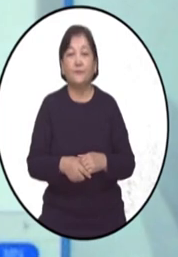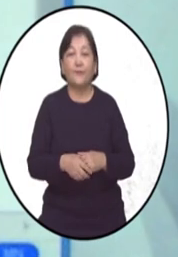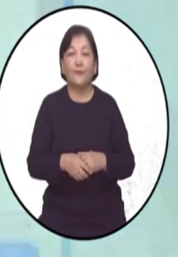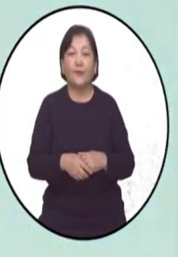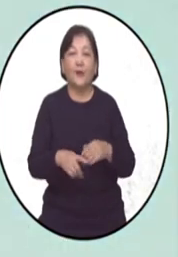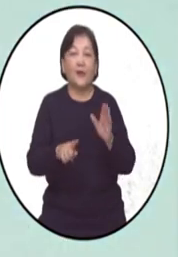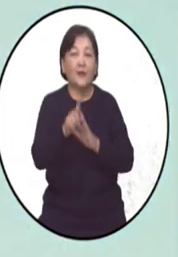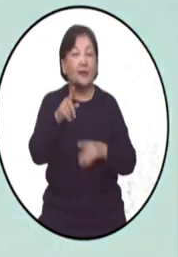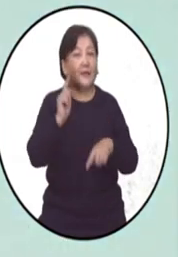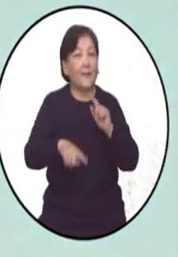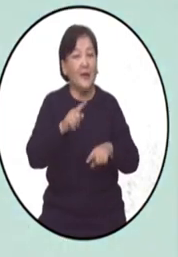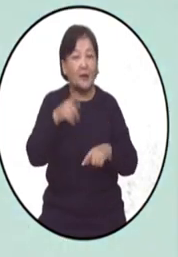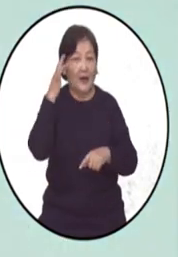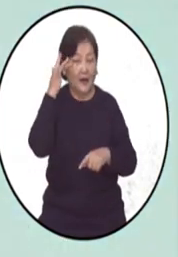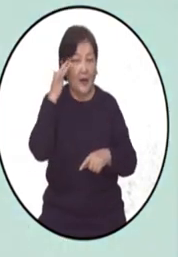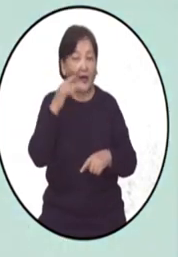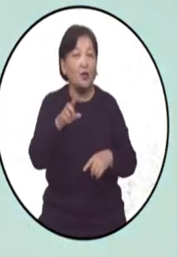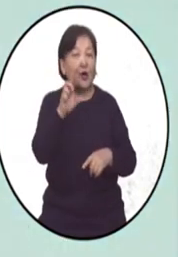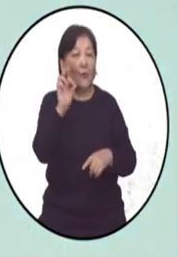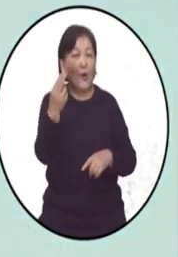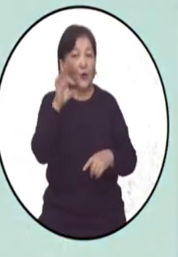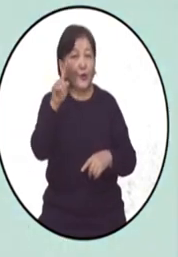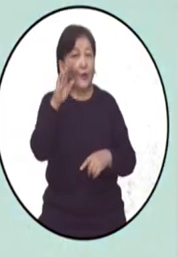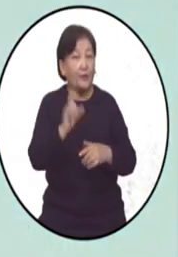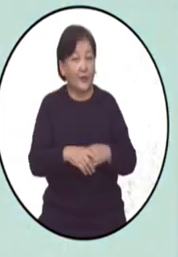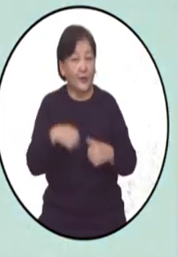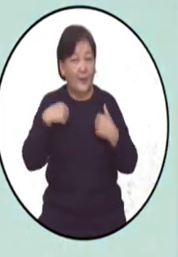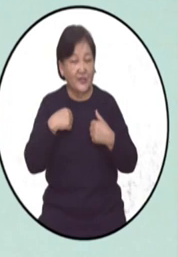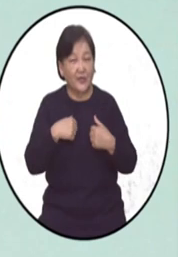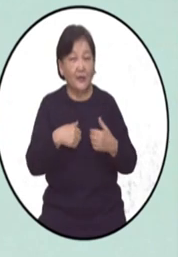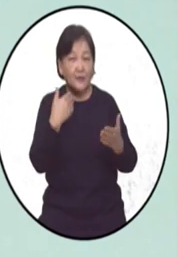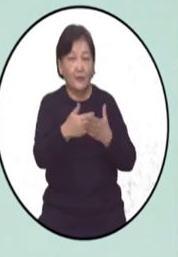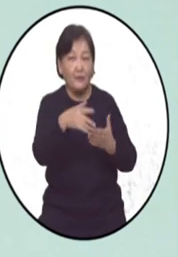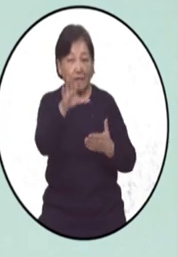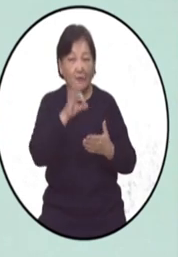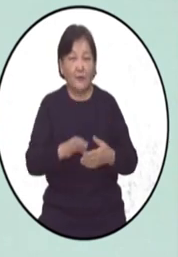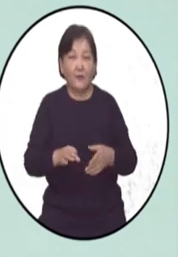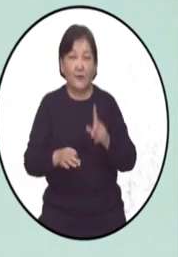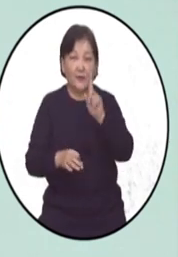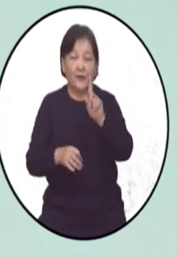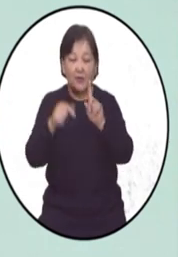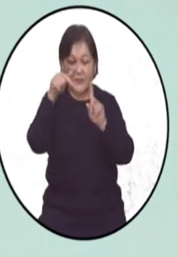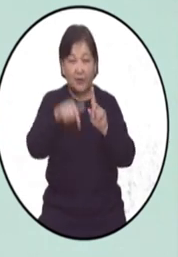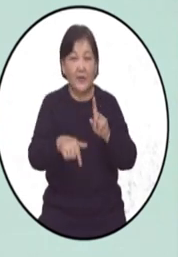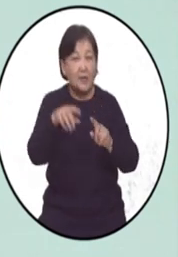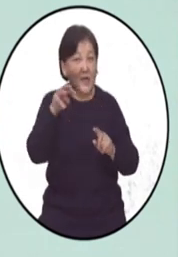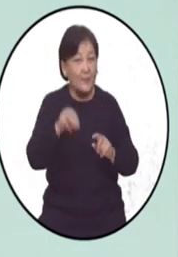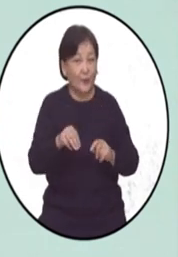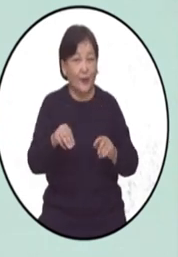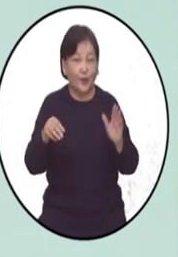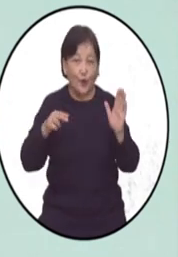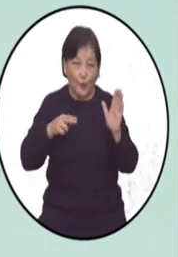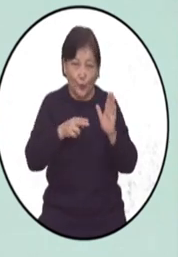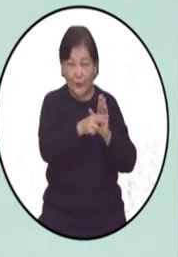эхлээд ямар аргаар бодох вэ гэдэг гаргаж ирэх хэрэгтэй. За багшийнх нь бодсон арга бол нэгээс n хүртэлх тоо гүйлгээд